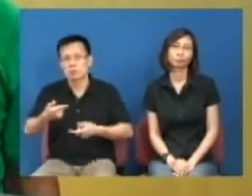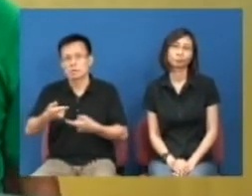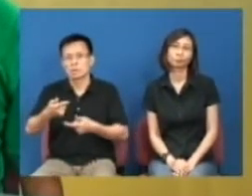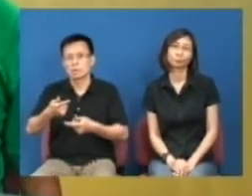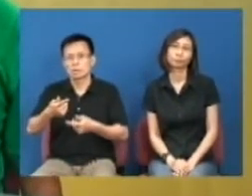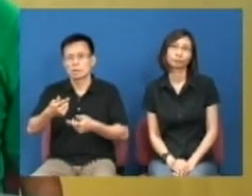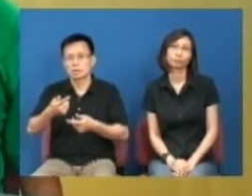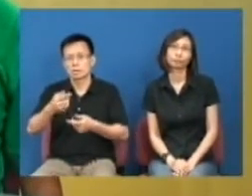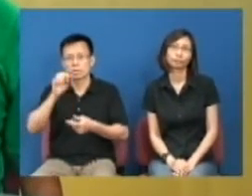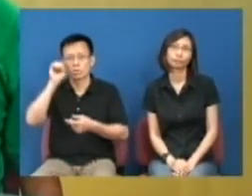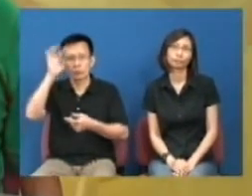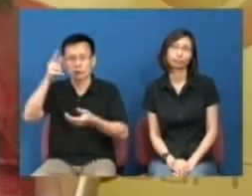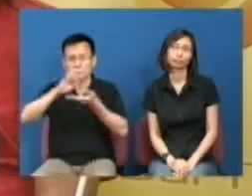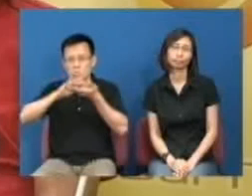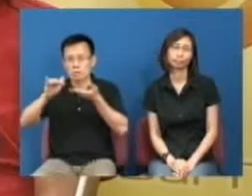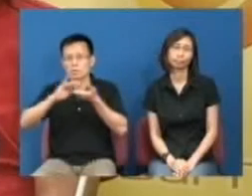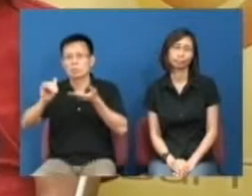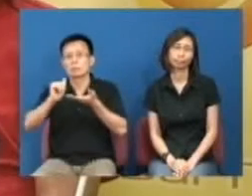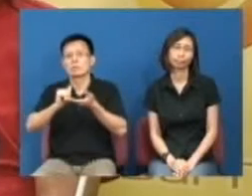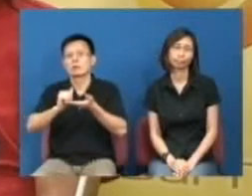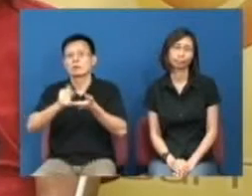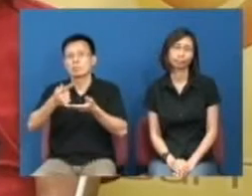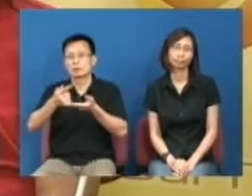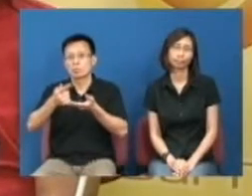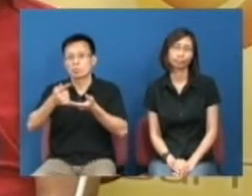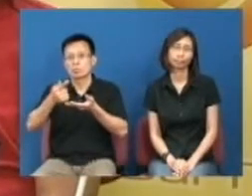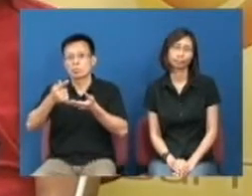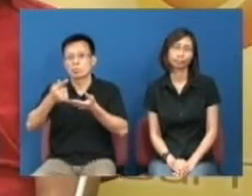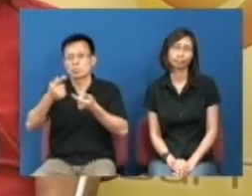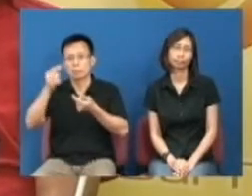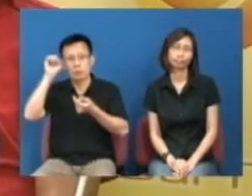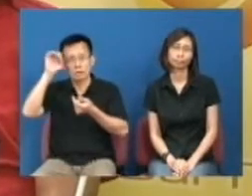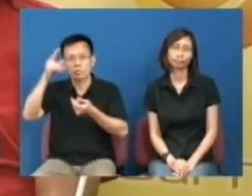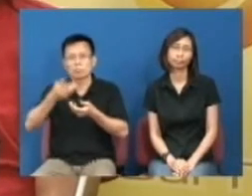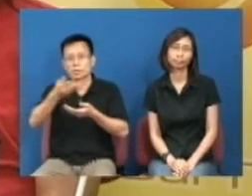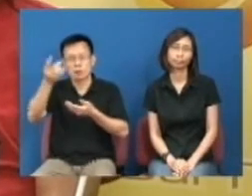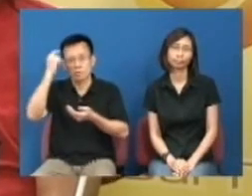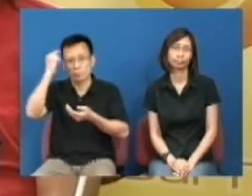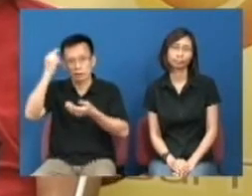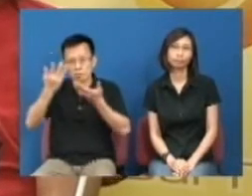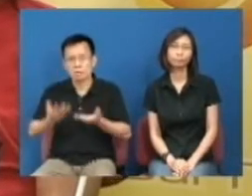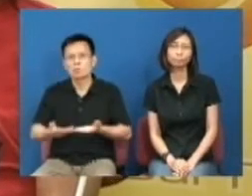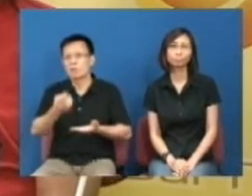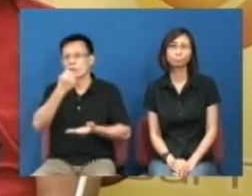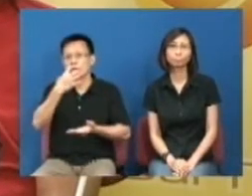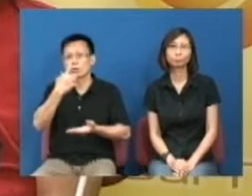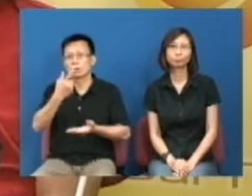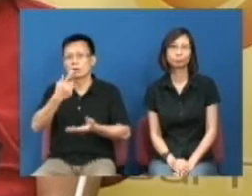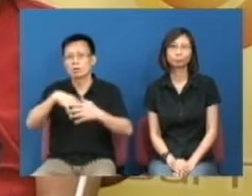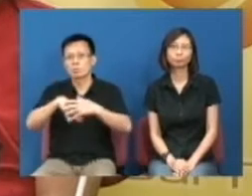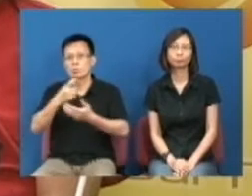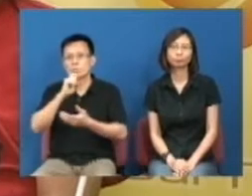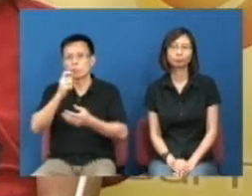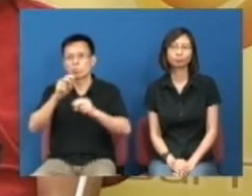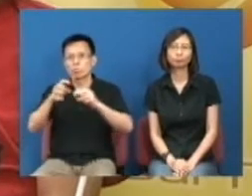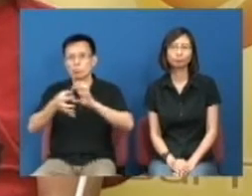加明確即係嘅主張俾人哋知道。即係而家喺香港裏邊有關中